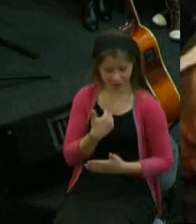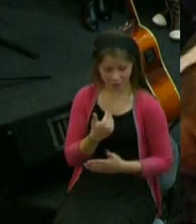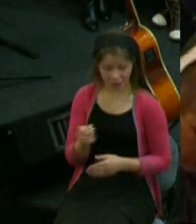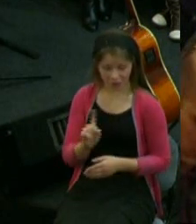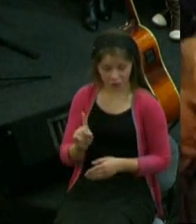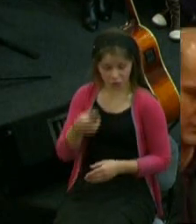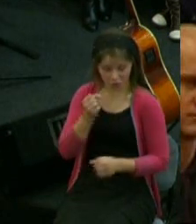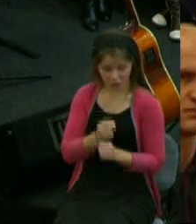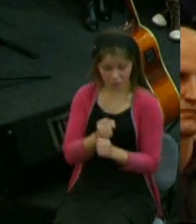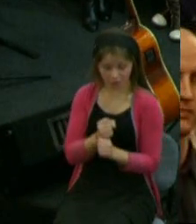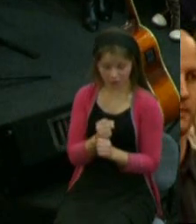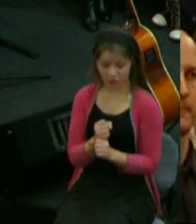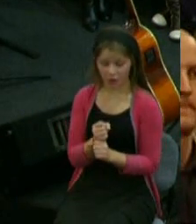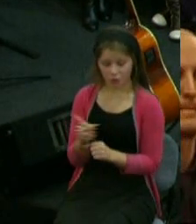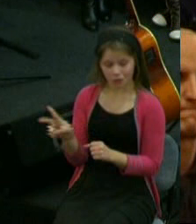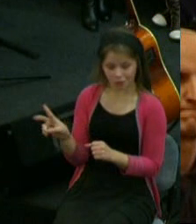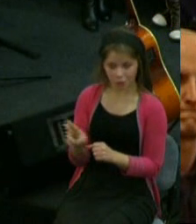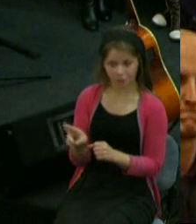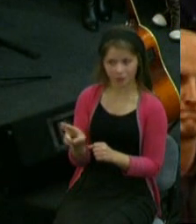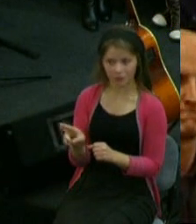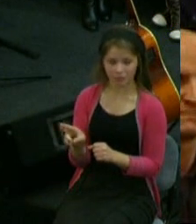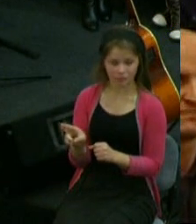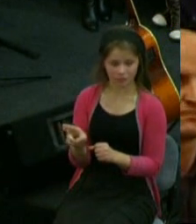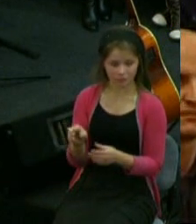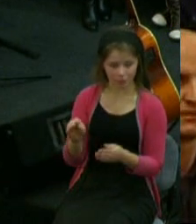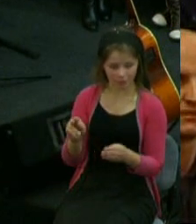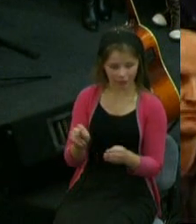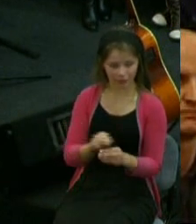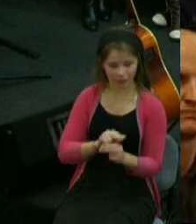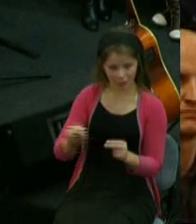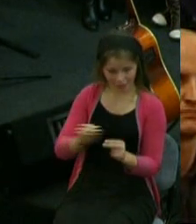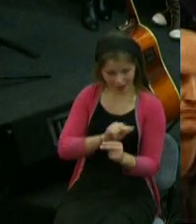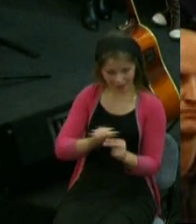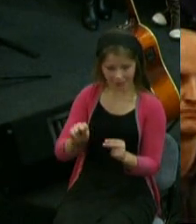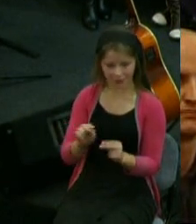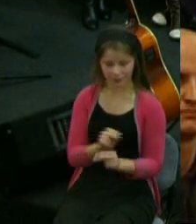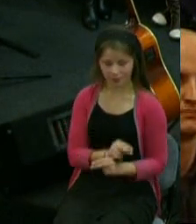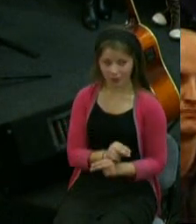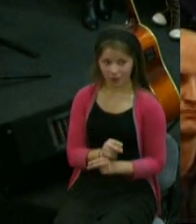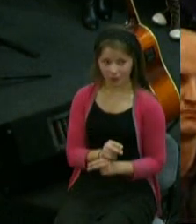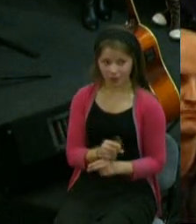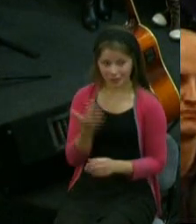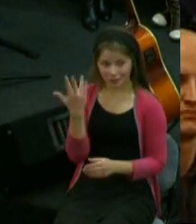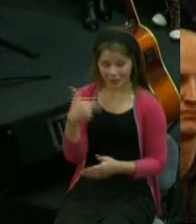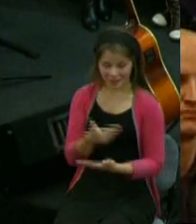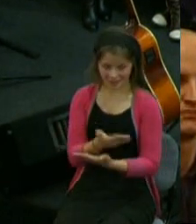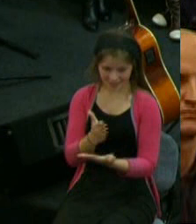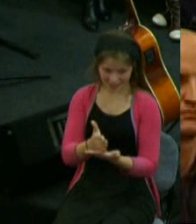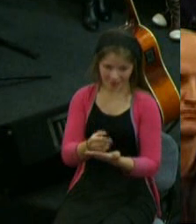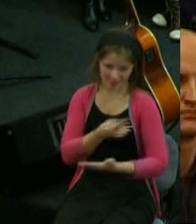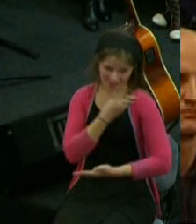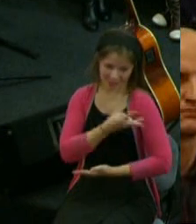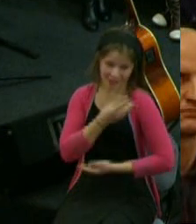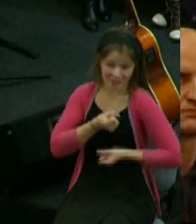відсутнє. А що робити з цим, щоб налагодити, щоб поправити, брати і сестри, коли наше щире бажання є в тому,